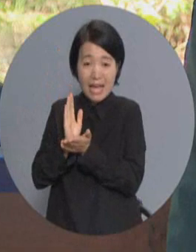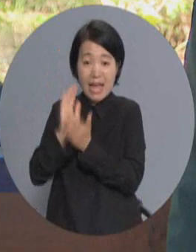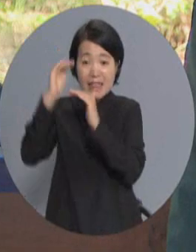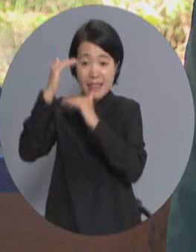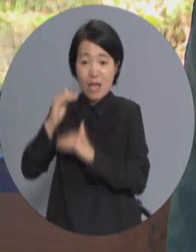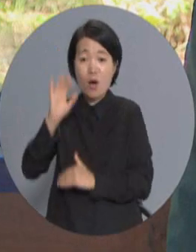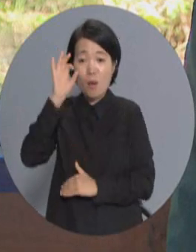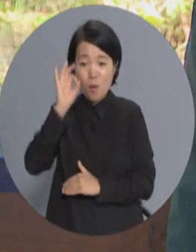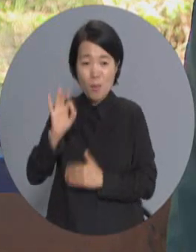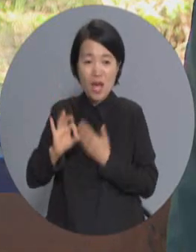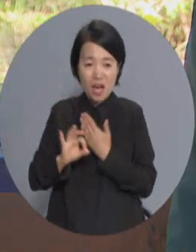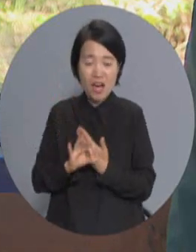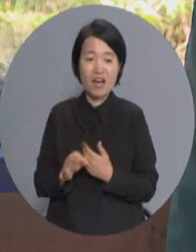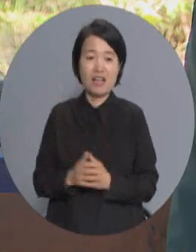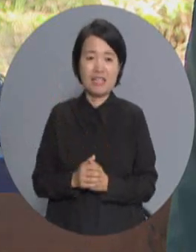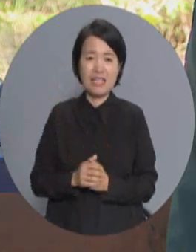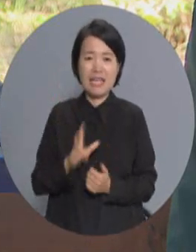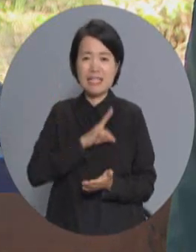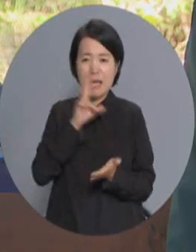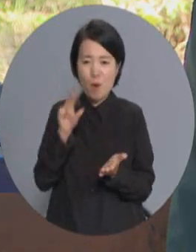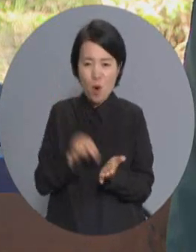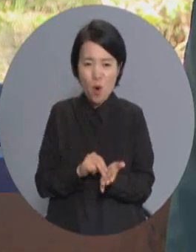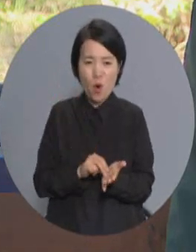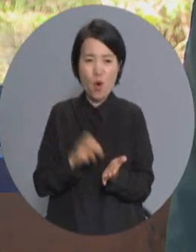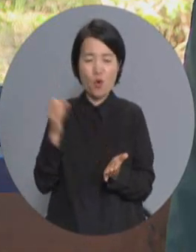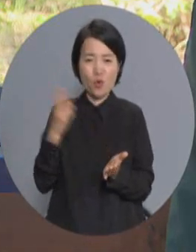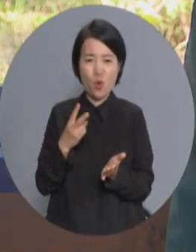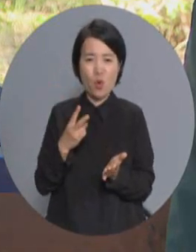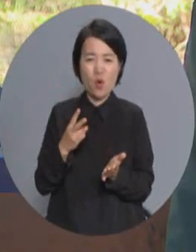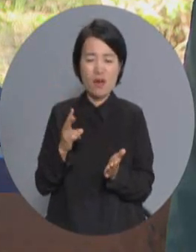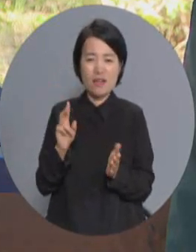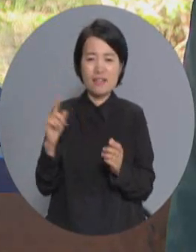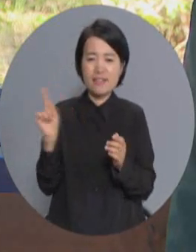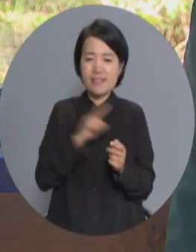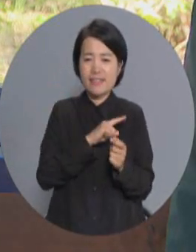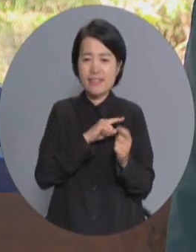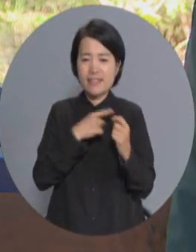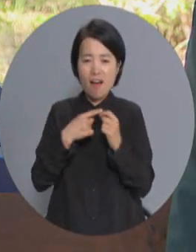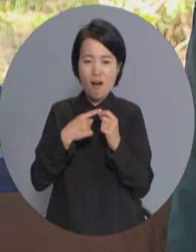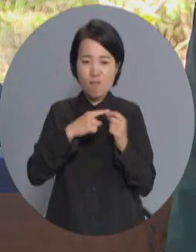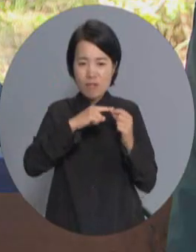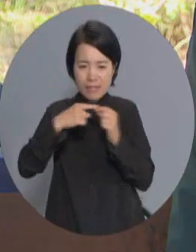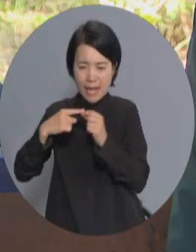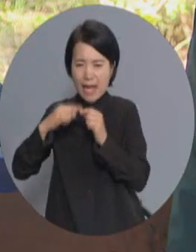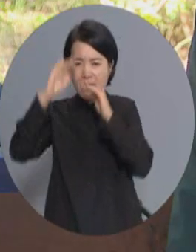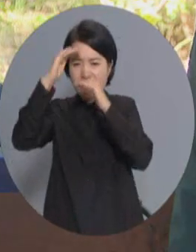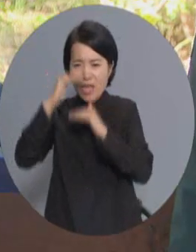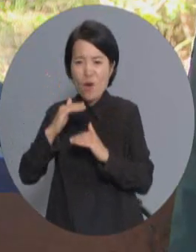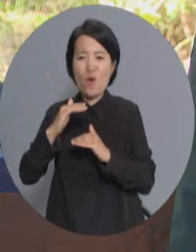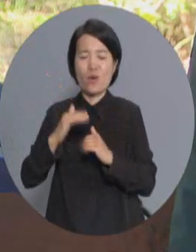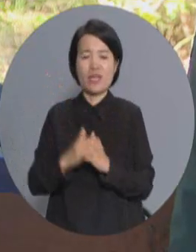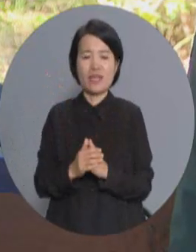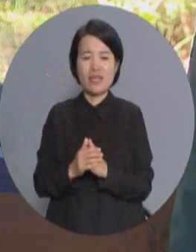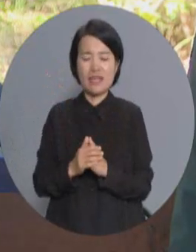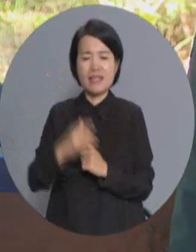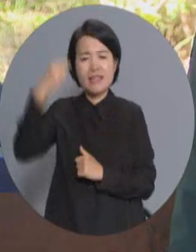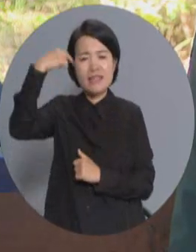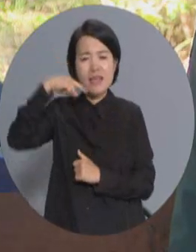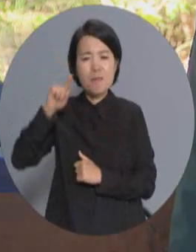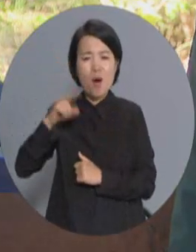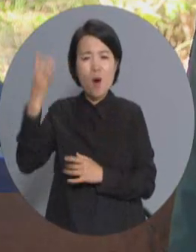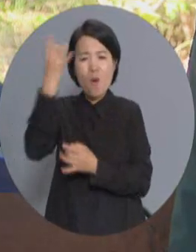그 소설을 보면 그 제목부터가 그리고 첫 문장부터가